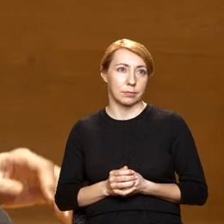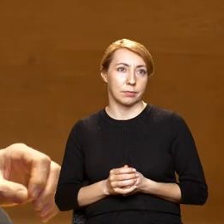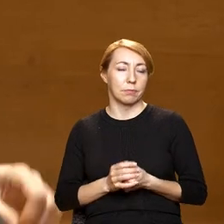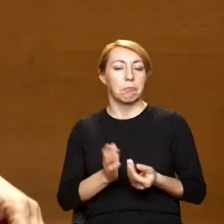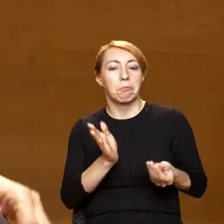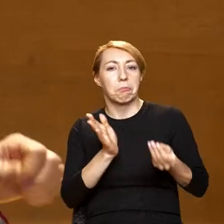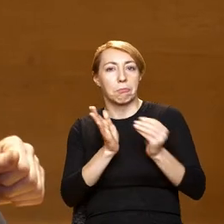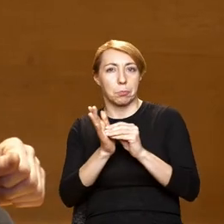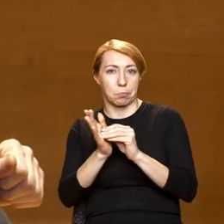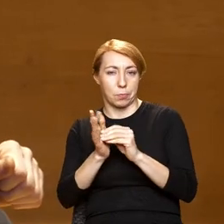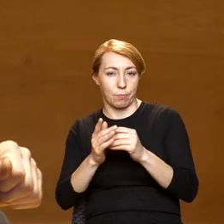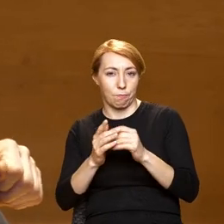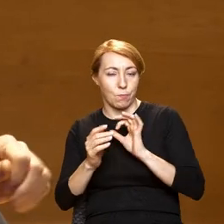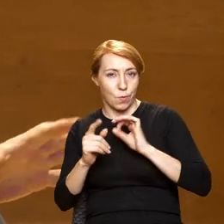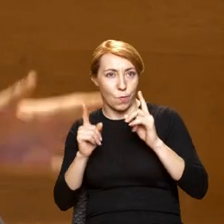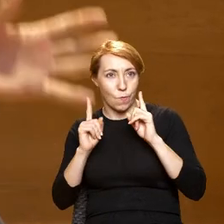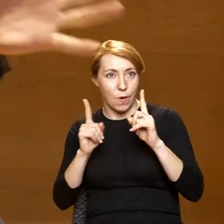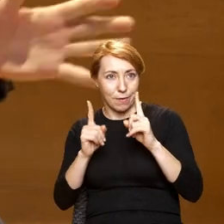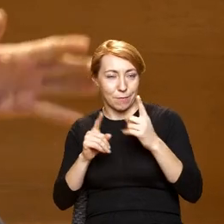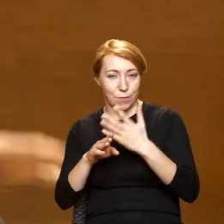uwag, które były